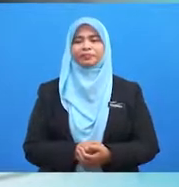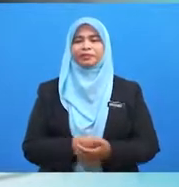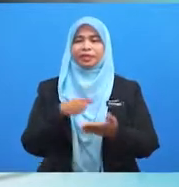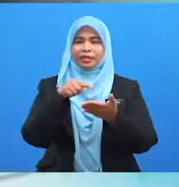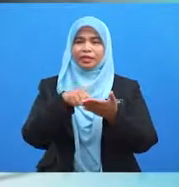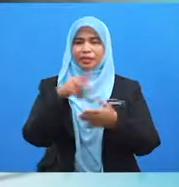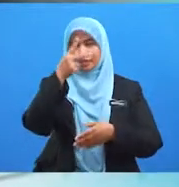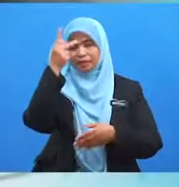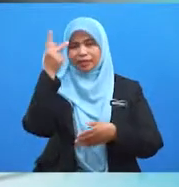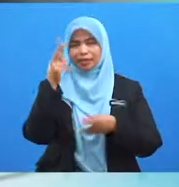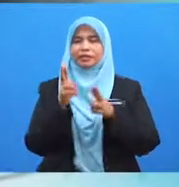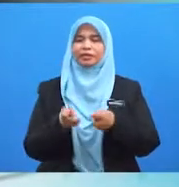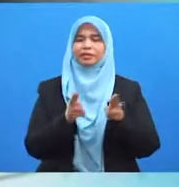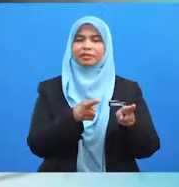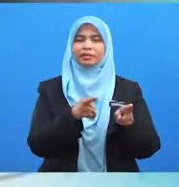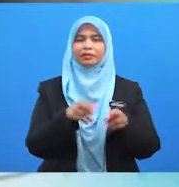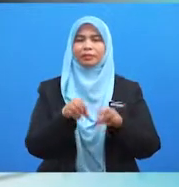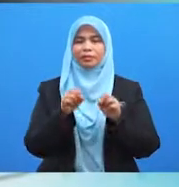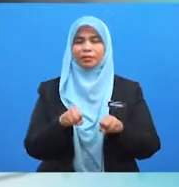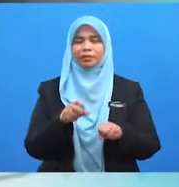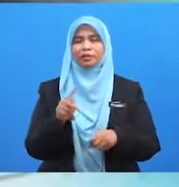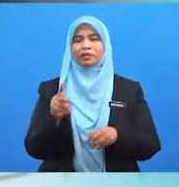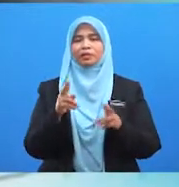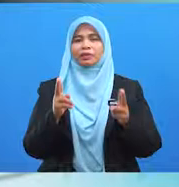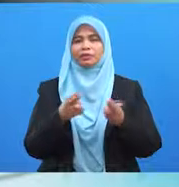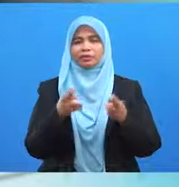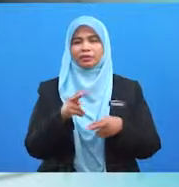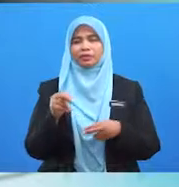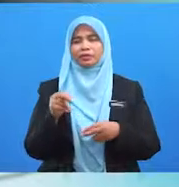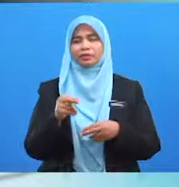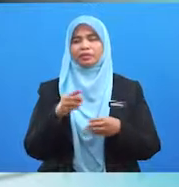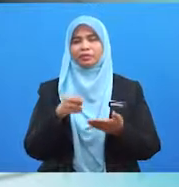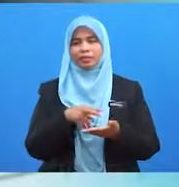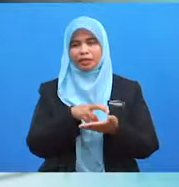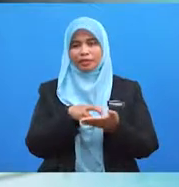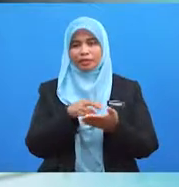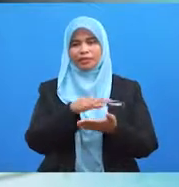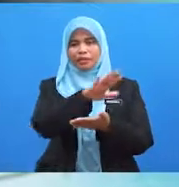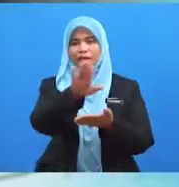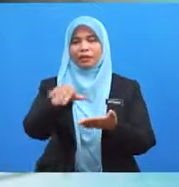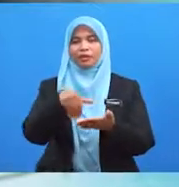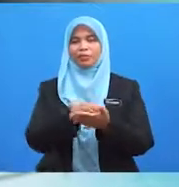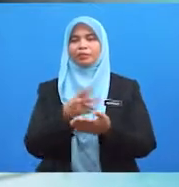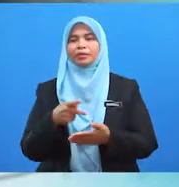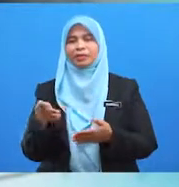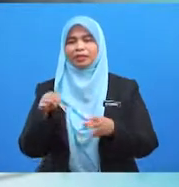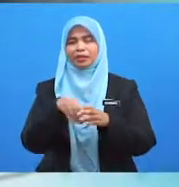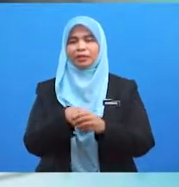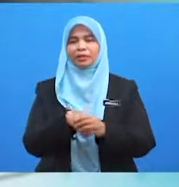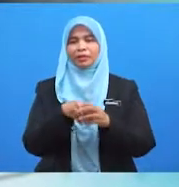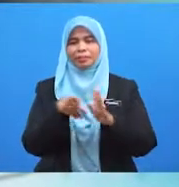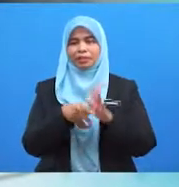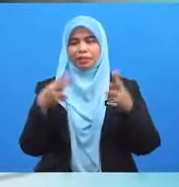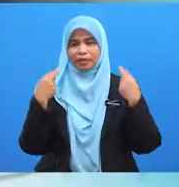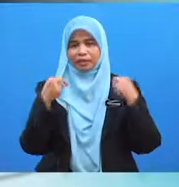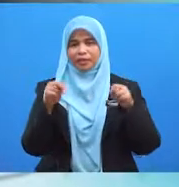Ini kerana rancangan membolehkan usahawan menganalisis semua aspek perniagaan dan